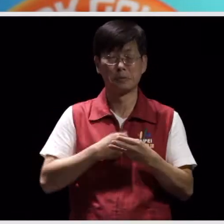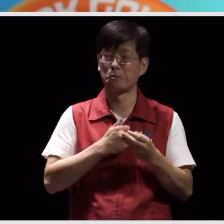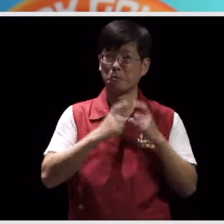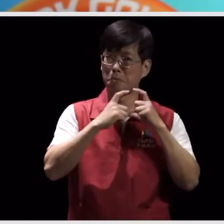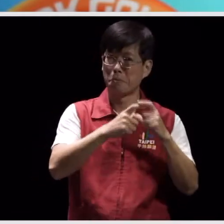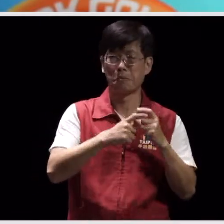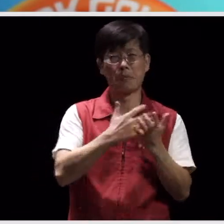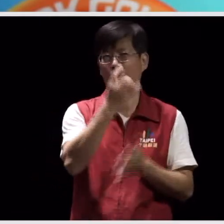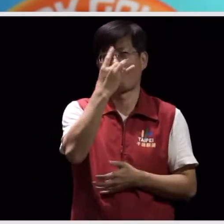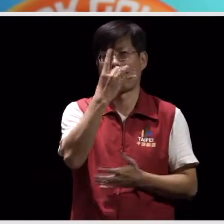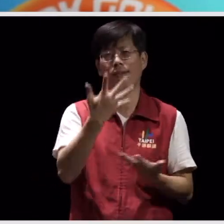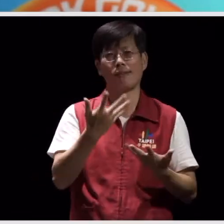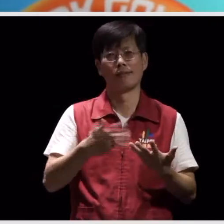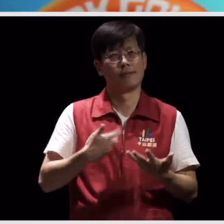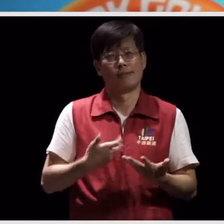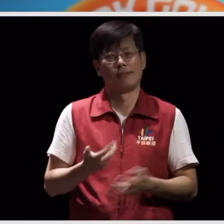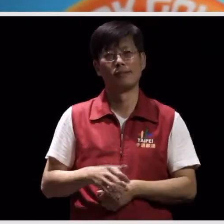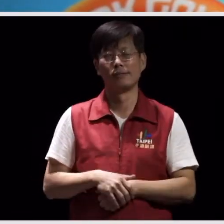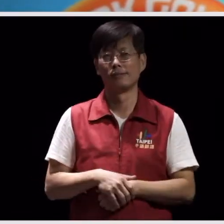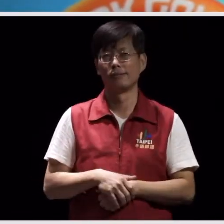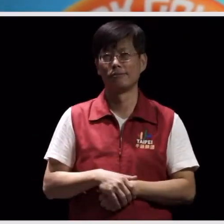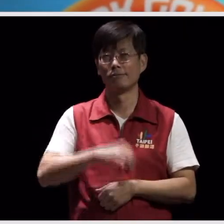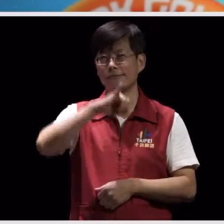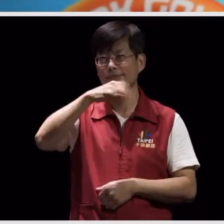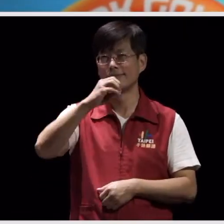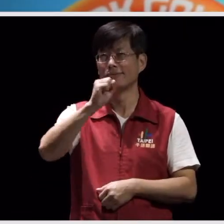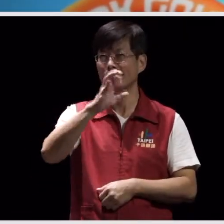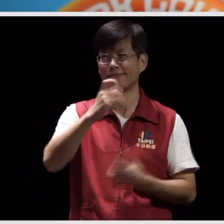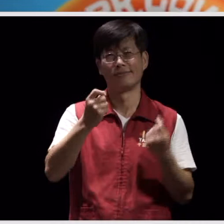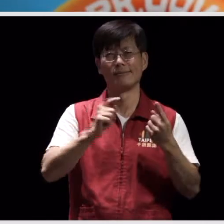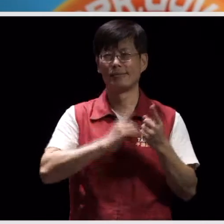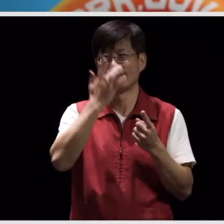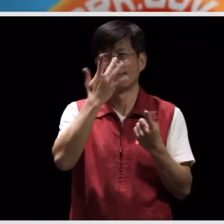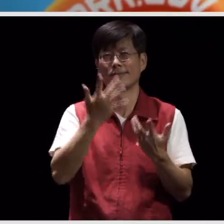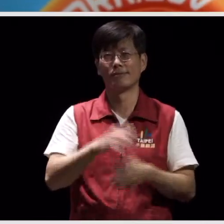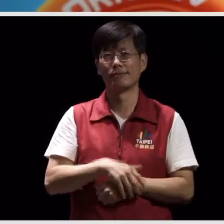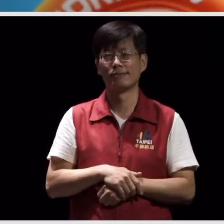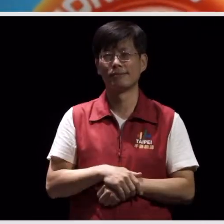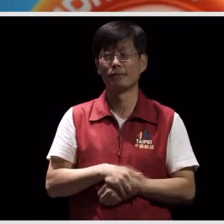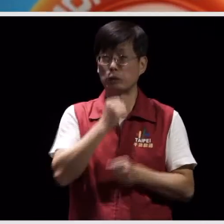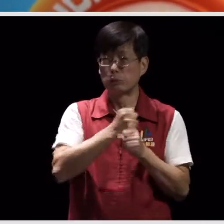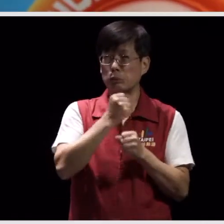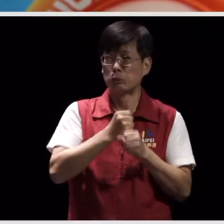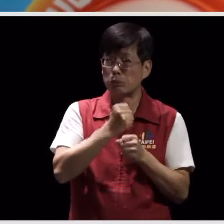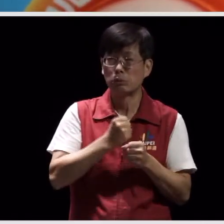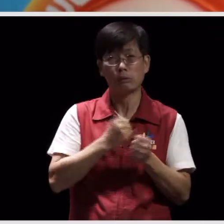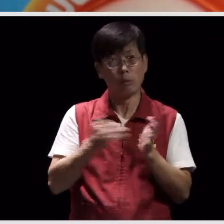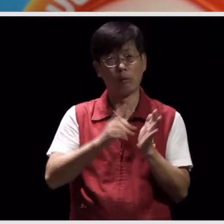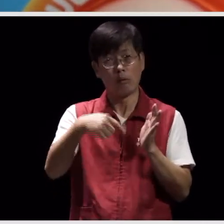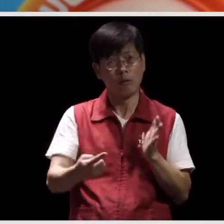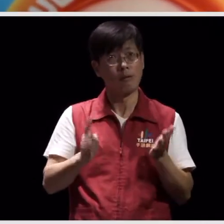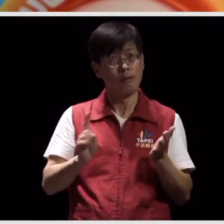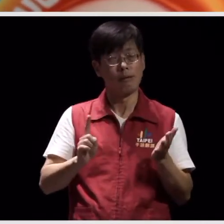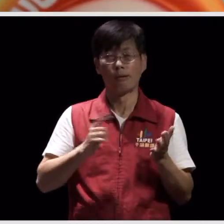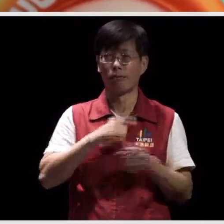问题，他根本不知道怎么解决这样。然后贾博士也解决不了自己这个心中很大的问题，一直工作一直工作。然后呢，接